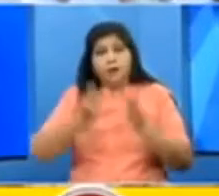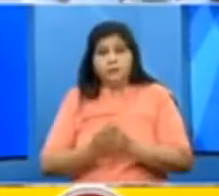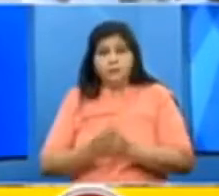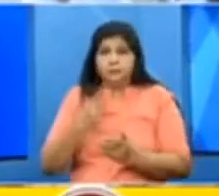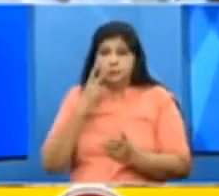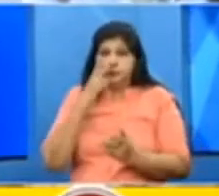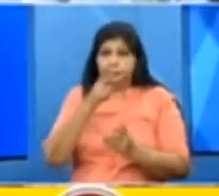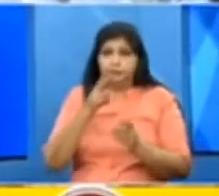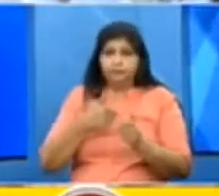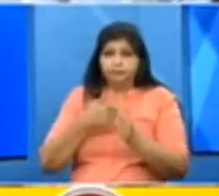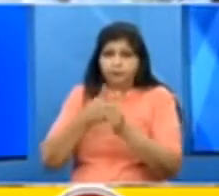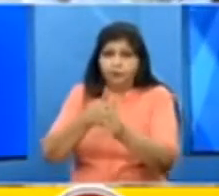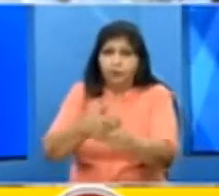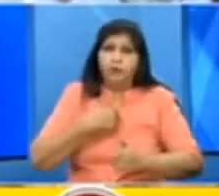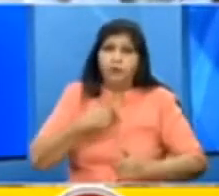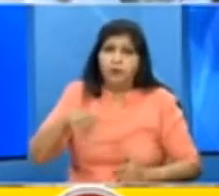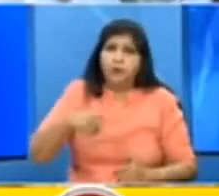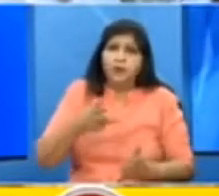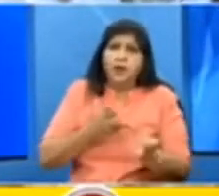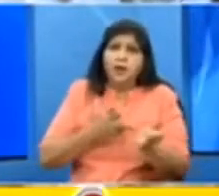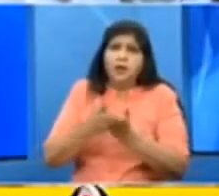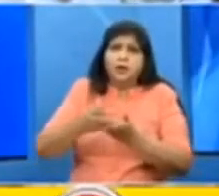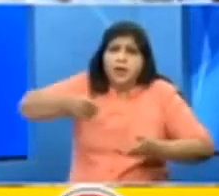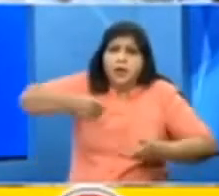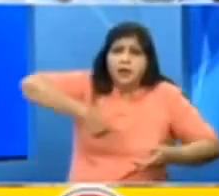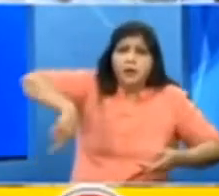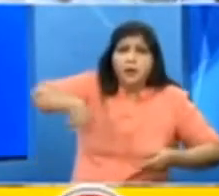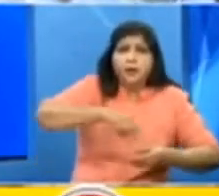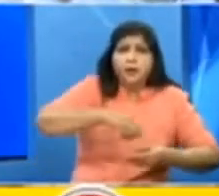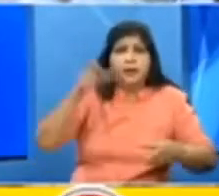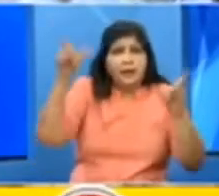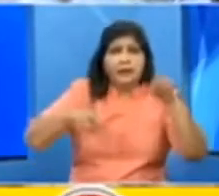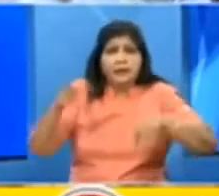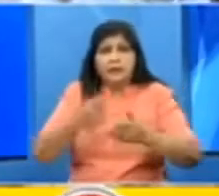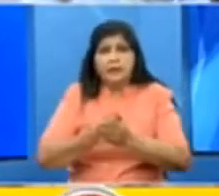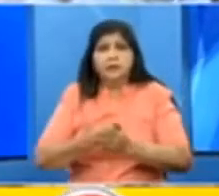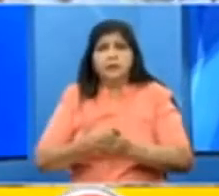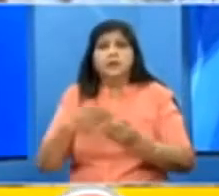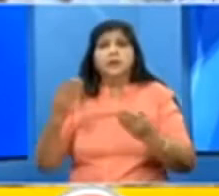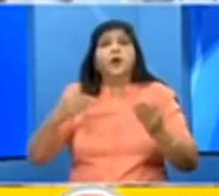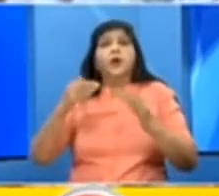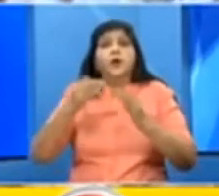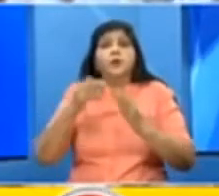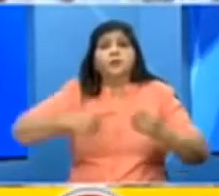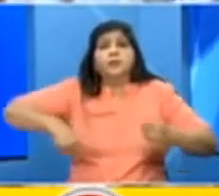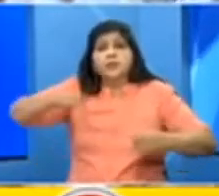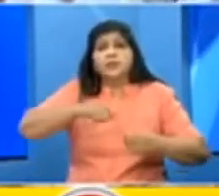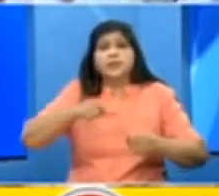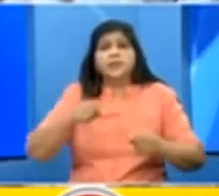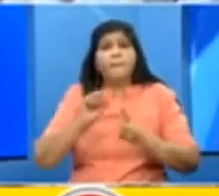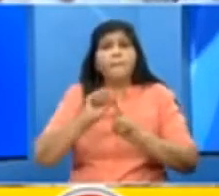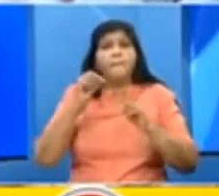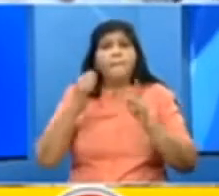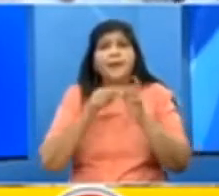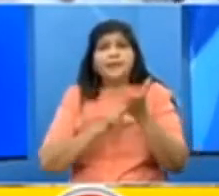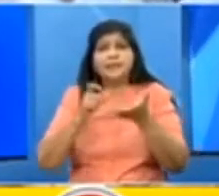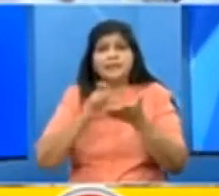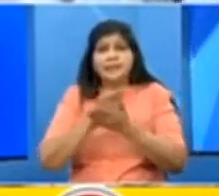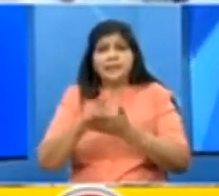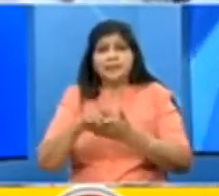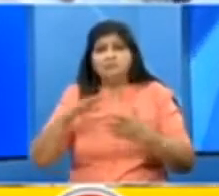है। गांवों से स्थानीय नागरिकों के, ग्राम पंचायतों के अनेक अच्छे